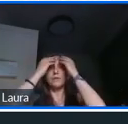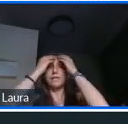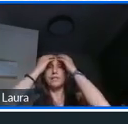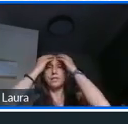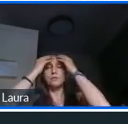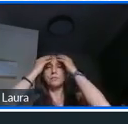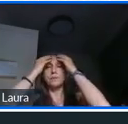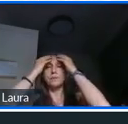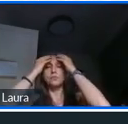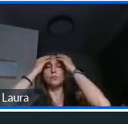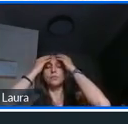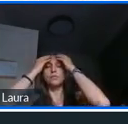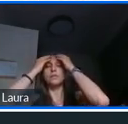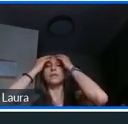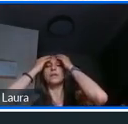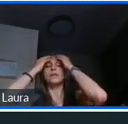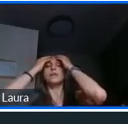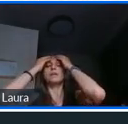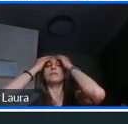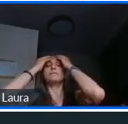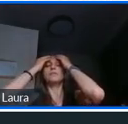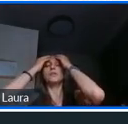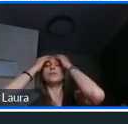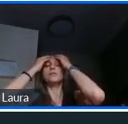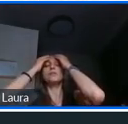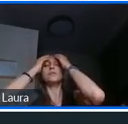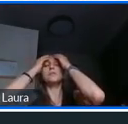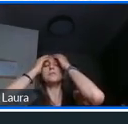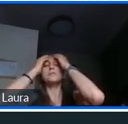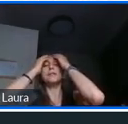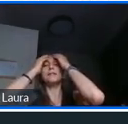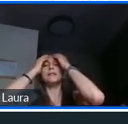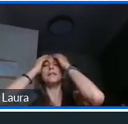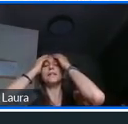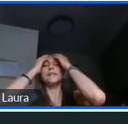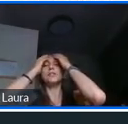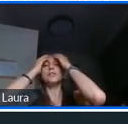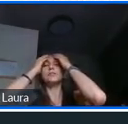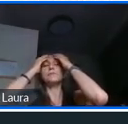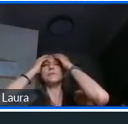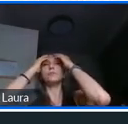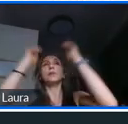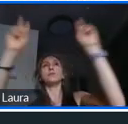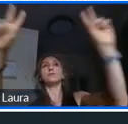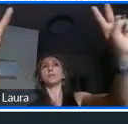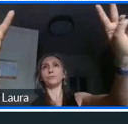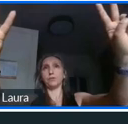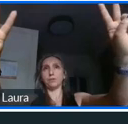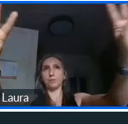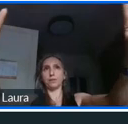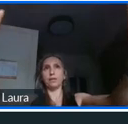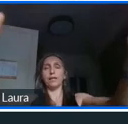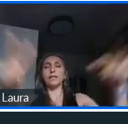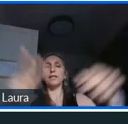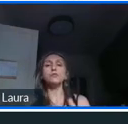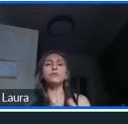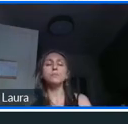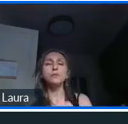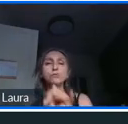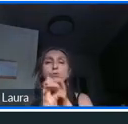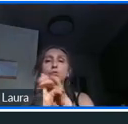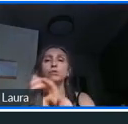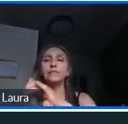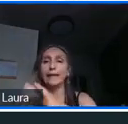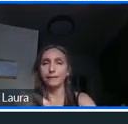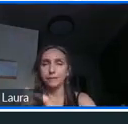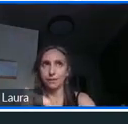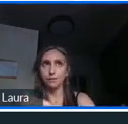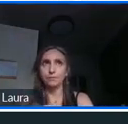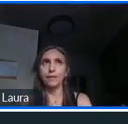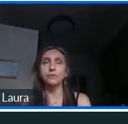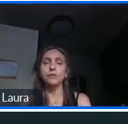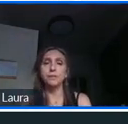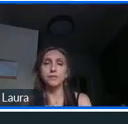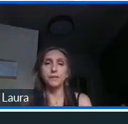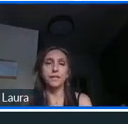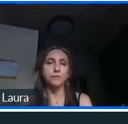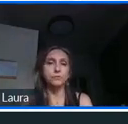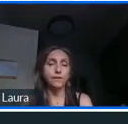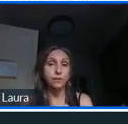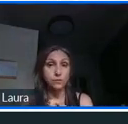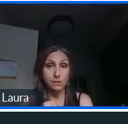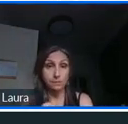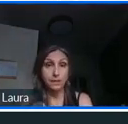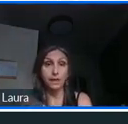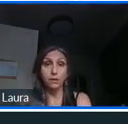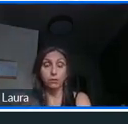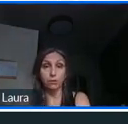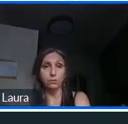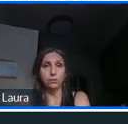ore sulle licenze open source. Vi voglio solo trasmettere che le licenze, due concetti fondamentali, le licenze open source sono tante, non vanno sempre, e